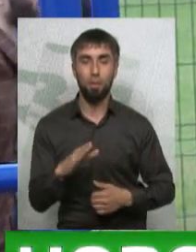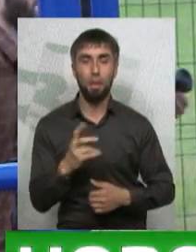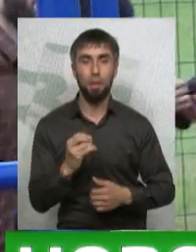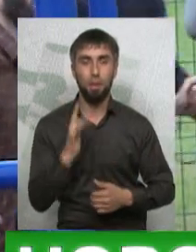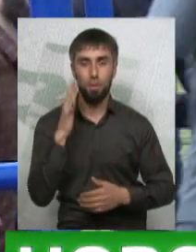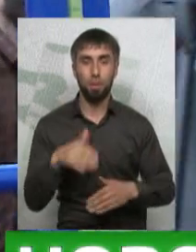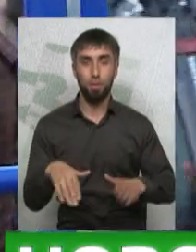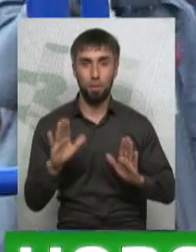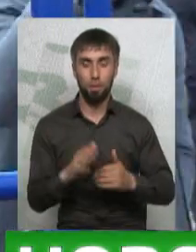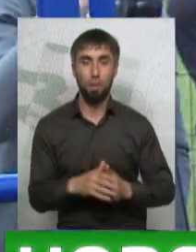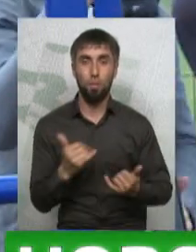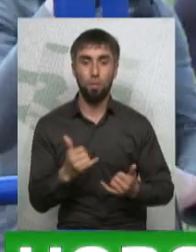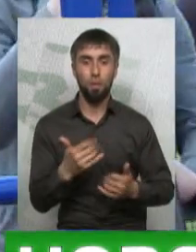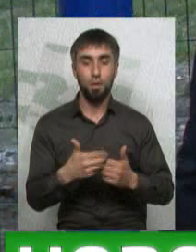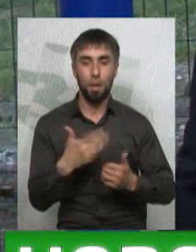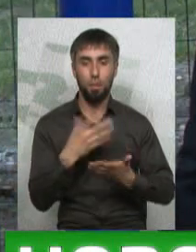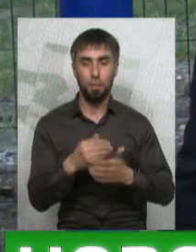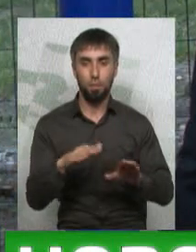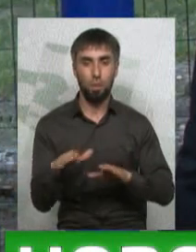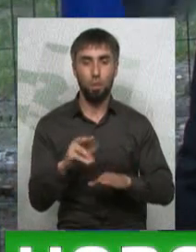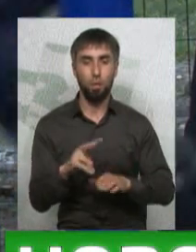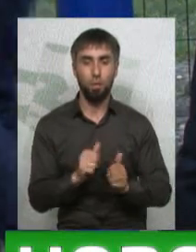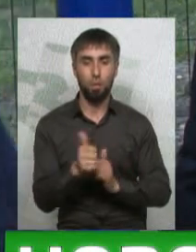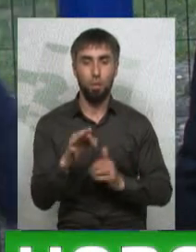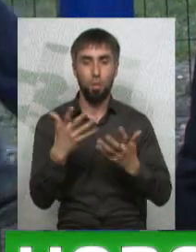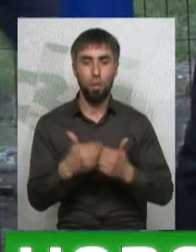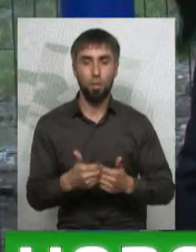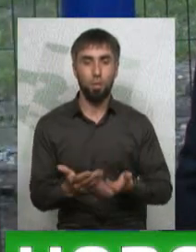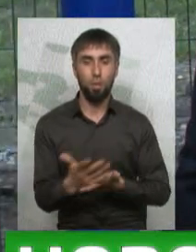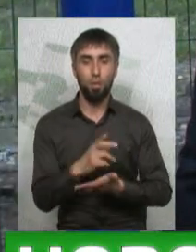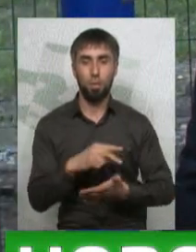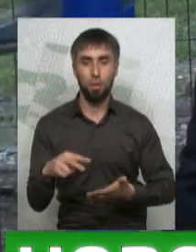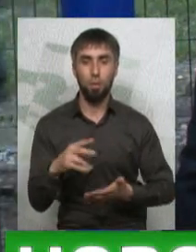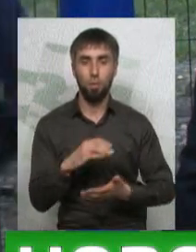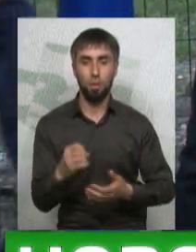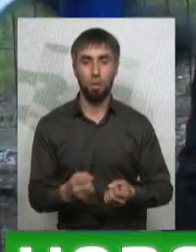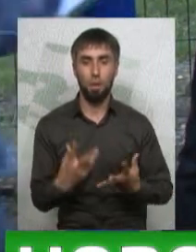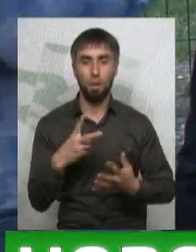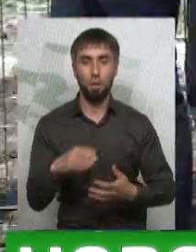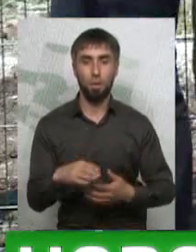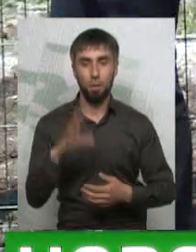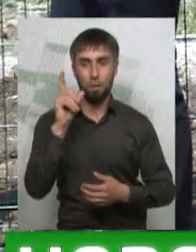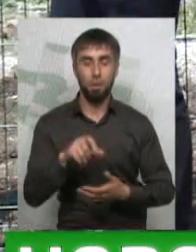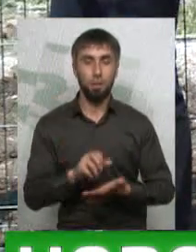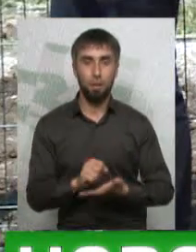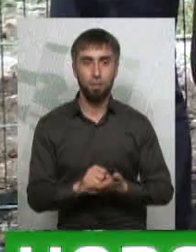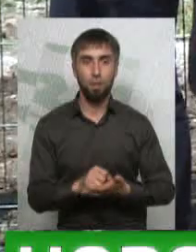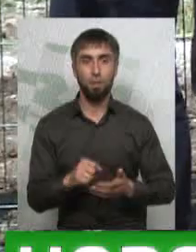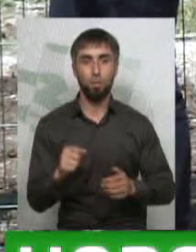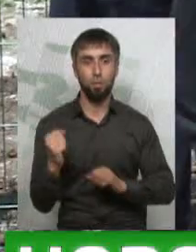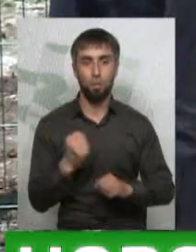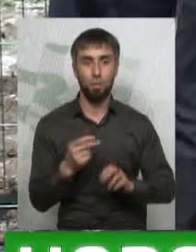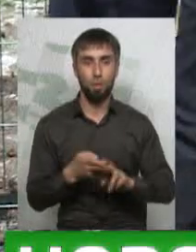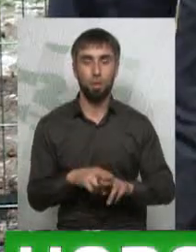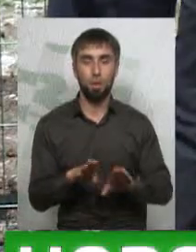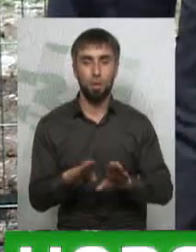намерен сдаваться. Сейчас среди сверстников он лидирует по количеству собранных баллов. Вот уже несколько лет мальчик занимается дзюдо, поэтому